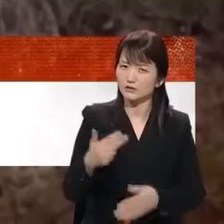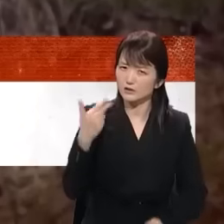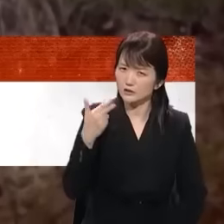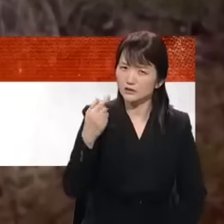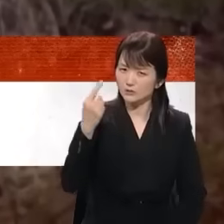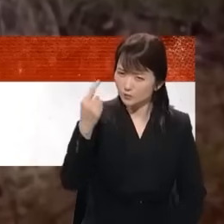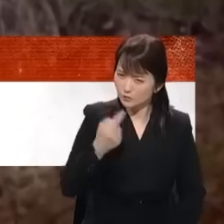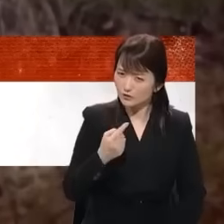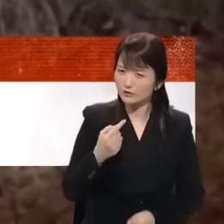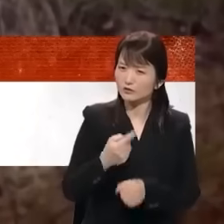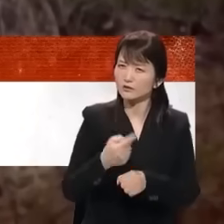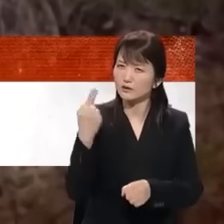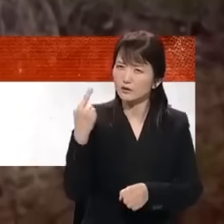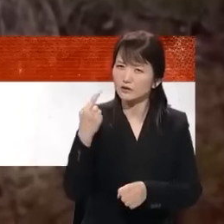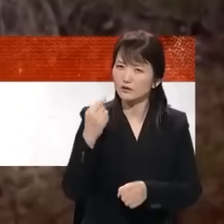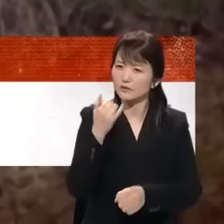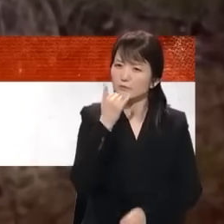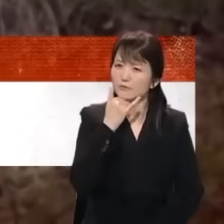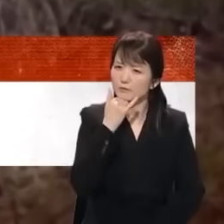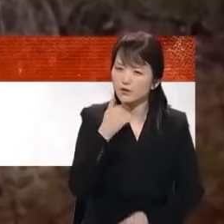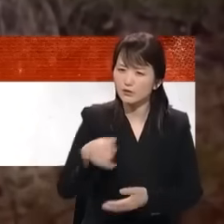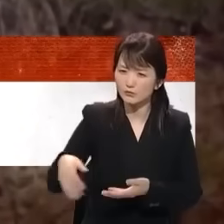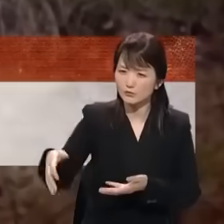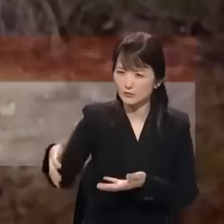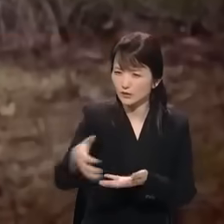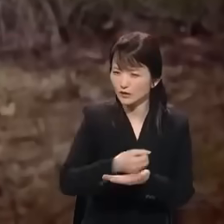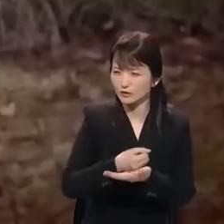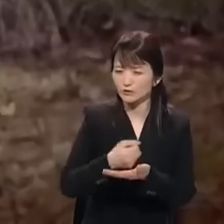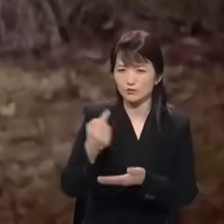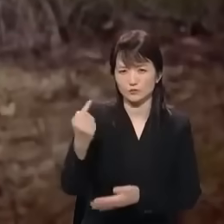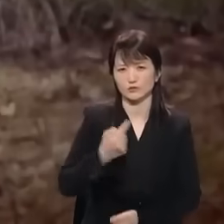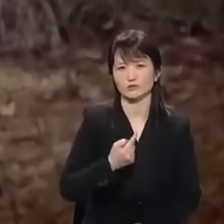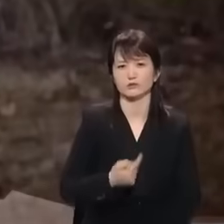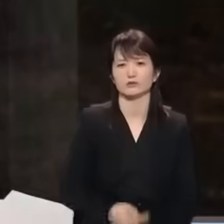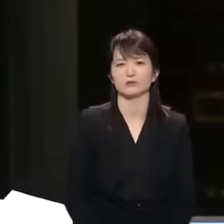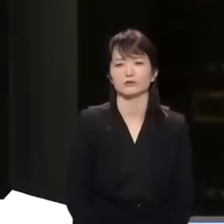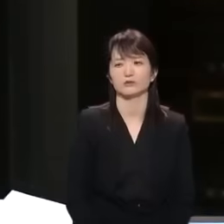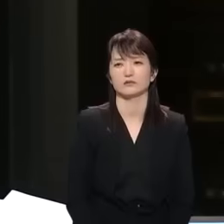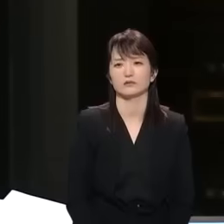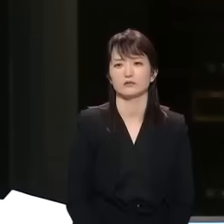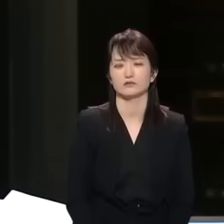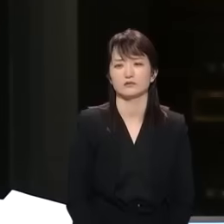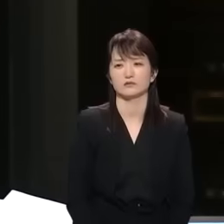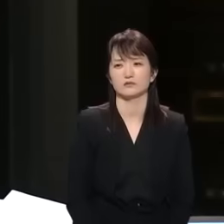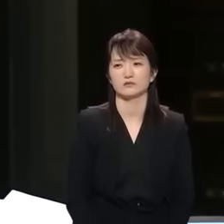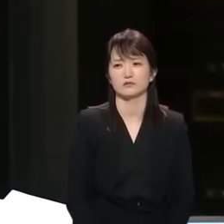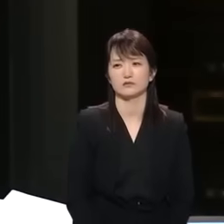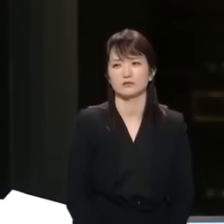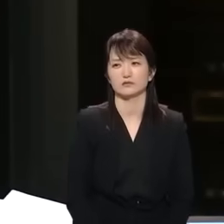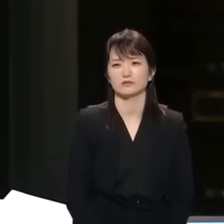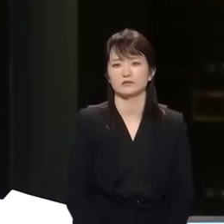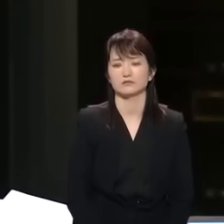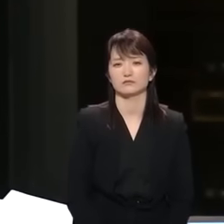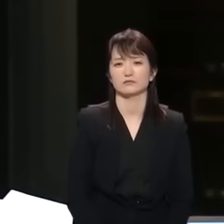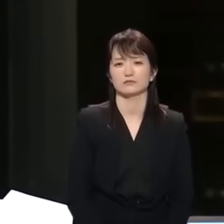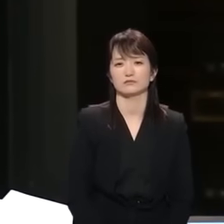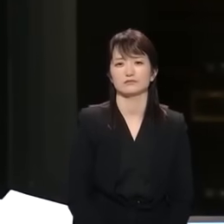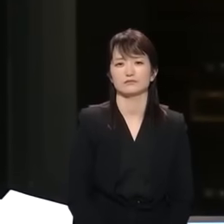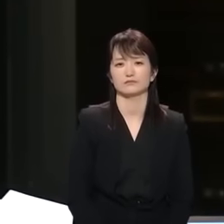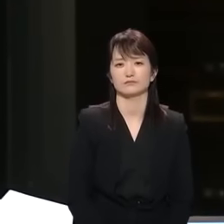왔었고 작년에도 밤 밤 주로도 왔었고 했 아 잊지도 않고 또한 약간 이런